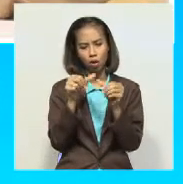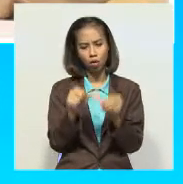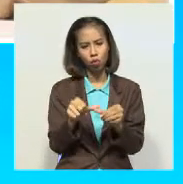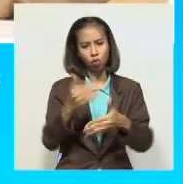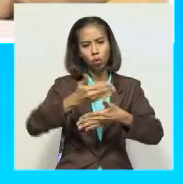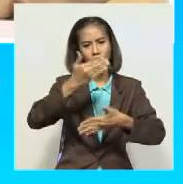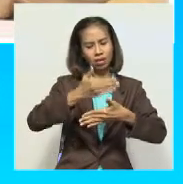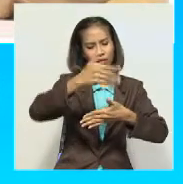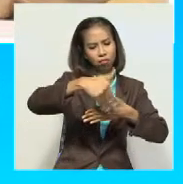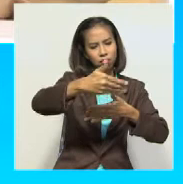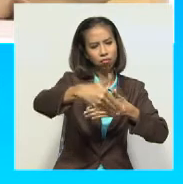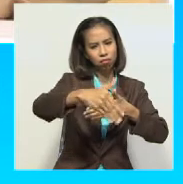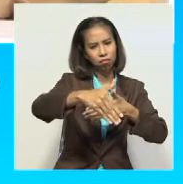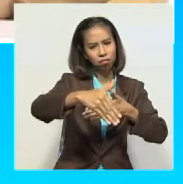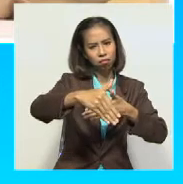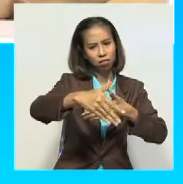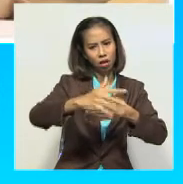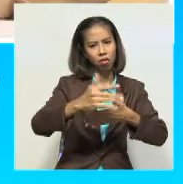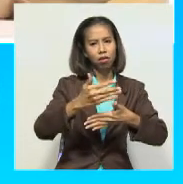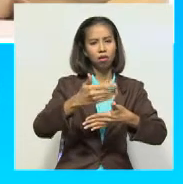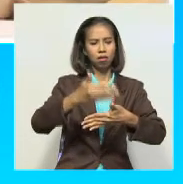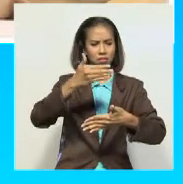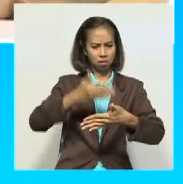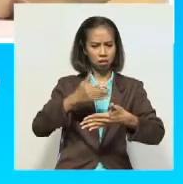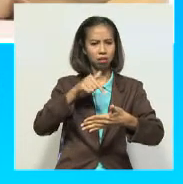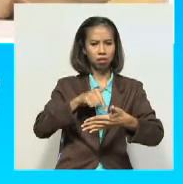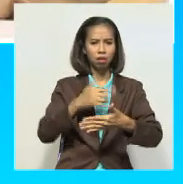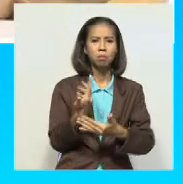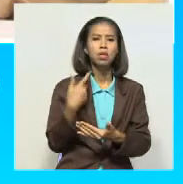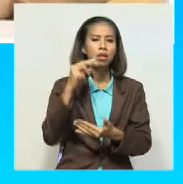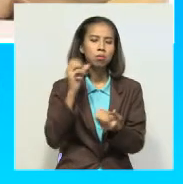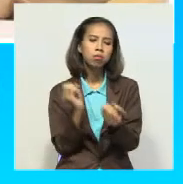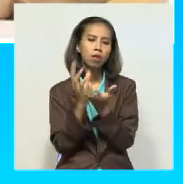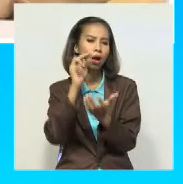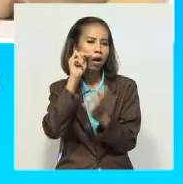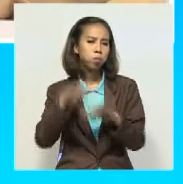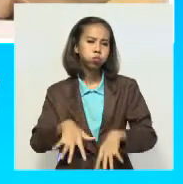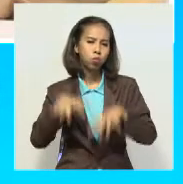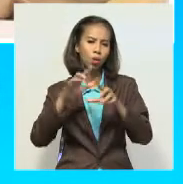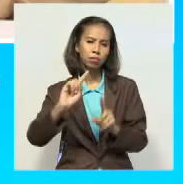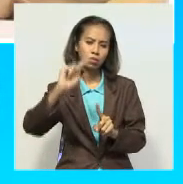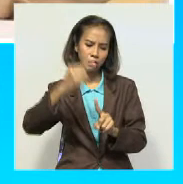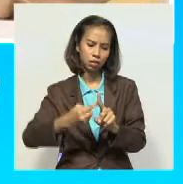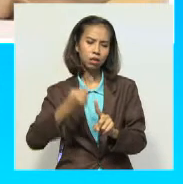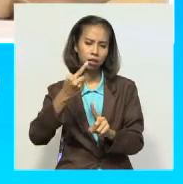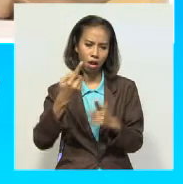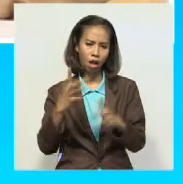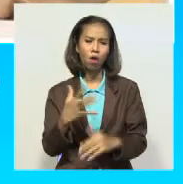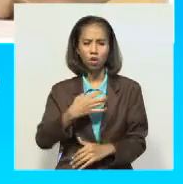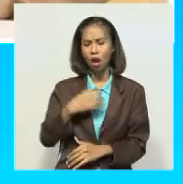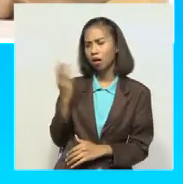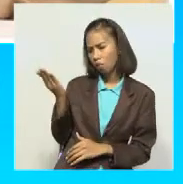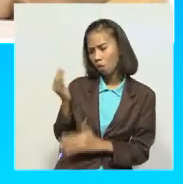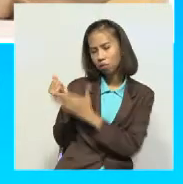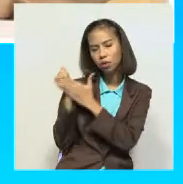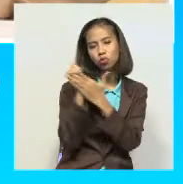ายเขื่อนแก่งกระจานแล้วก็บอกว่าอยู่เหนือเขื่อนเพชรด้วยเดือดร้อนมีน้ำท่วมพื้นที่การเกษตรมา1เดือนแล้วอยากให้เจ้าหน้าที่เข้า